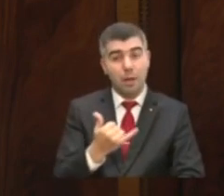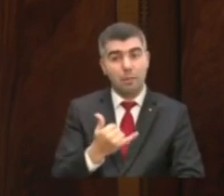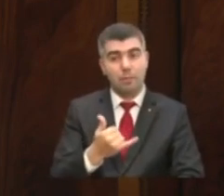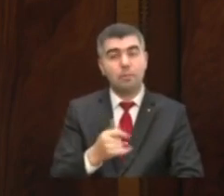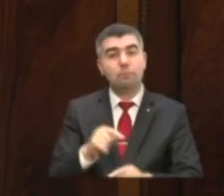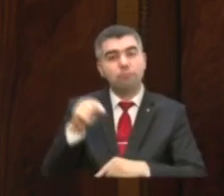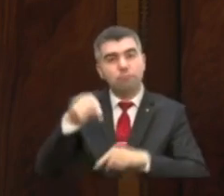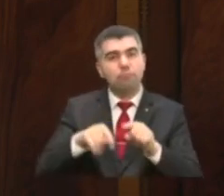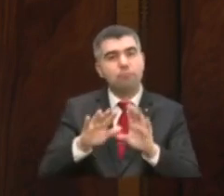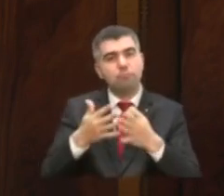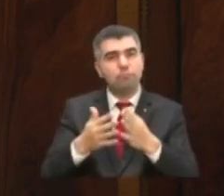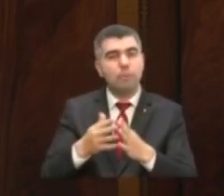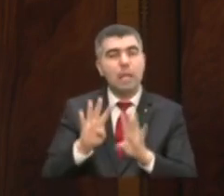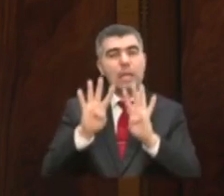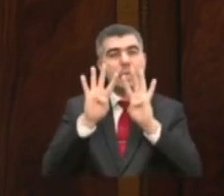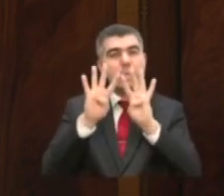هناك حوالي